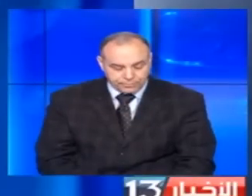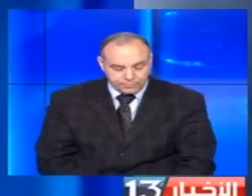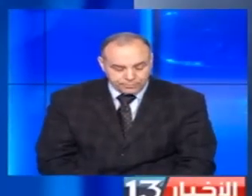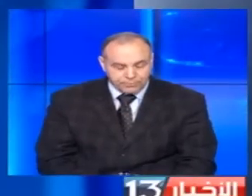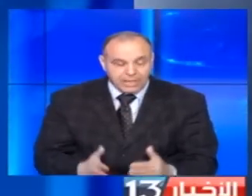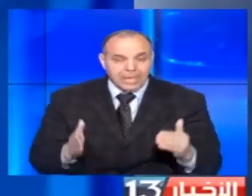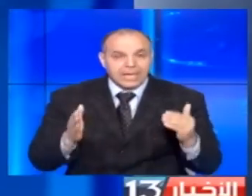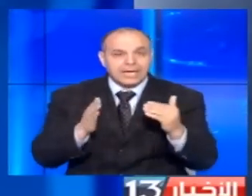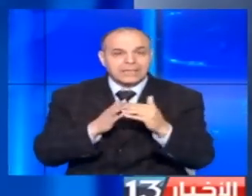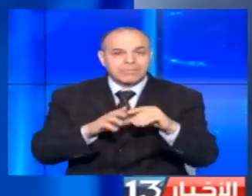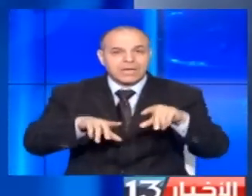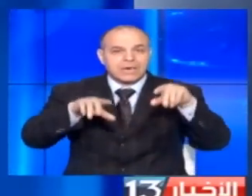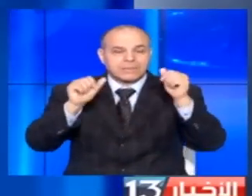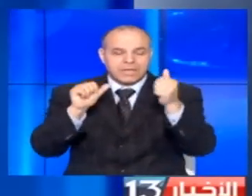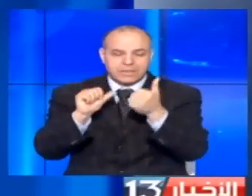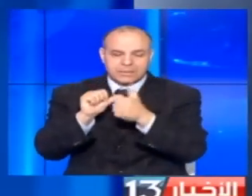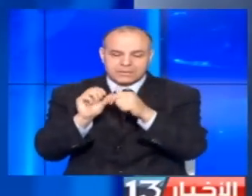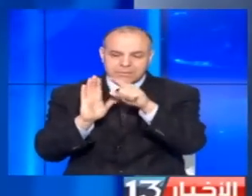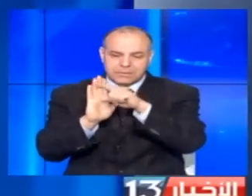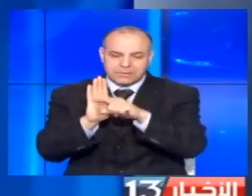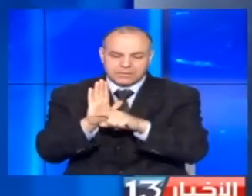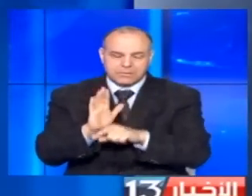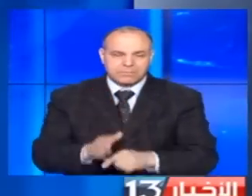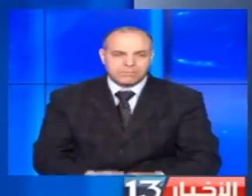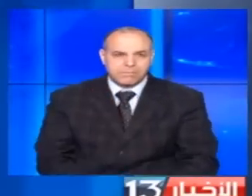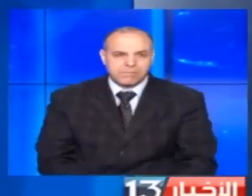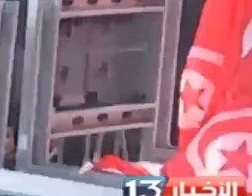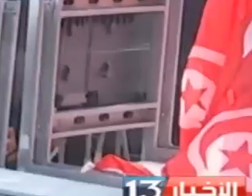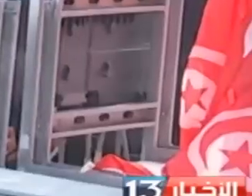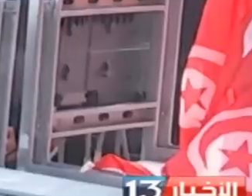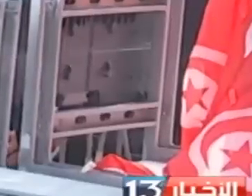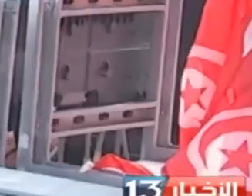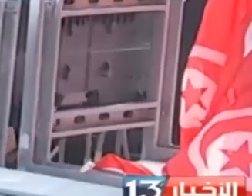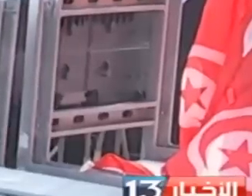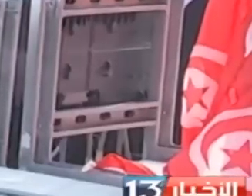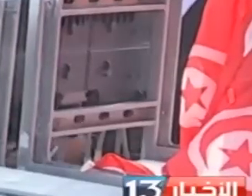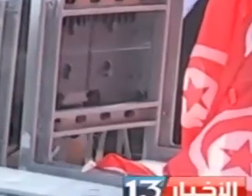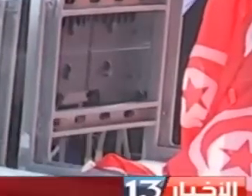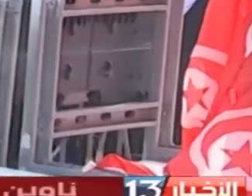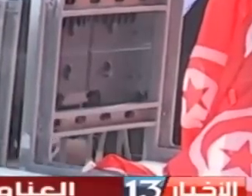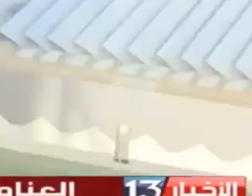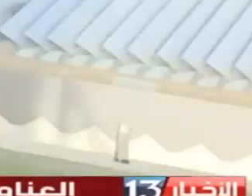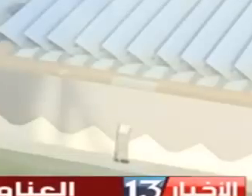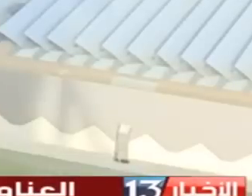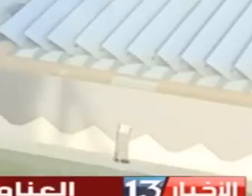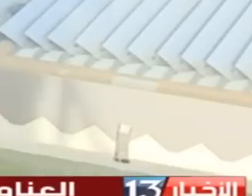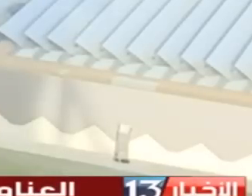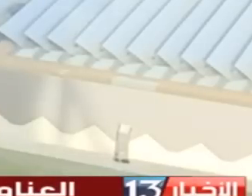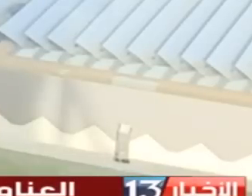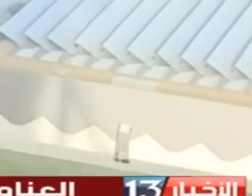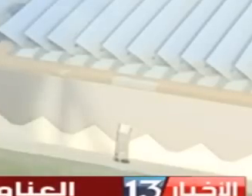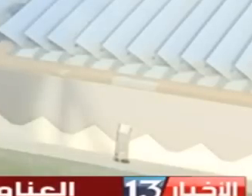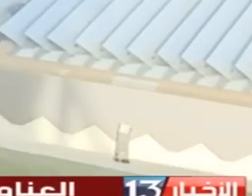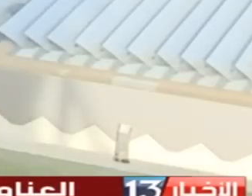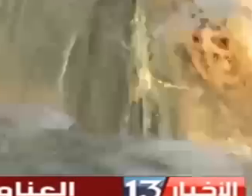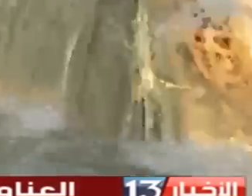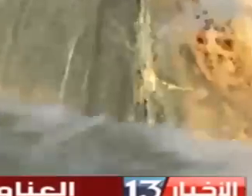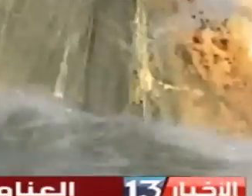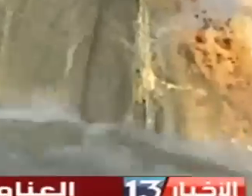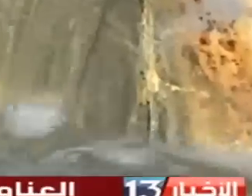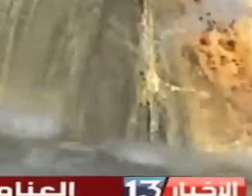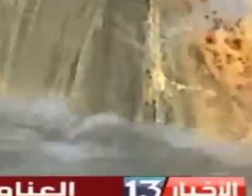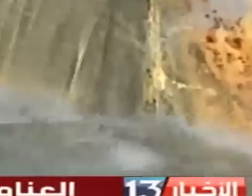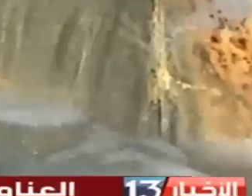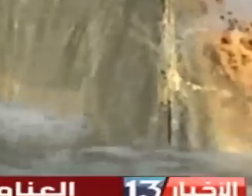ختام النشره وهذا تذكير بالعناوين الشاهد يشرف على تدشين مشروعين بكلفه تناهز